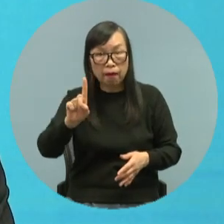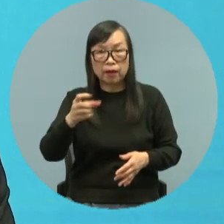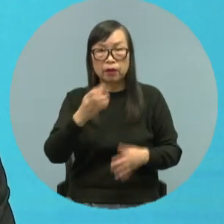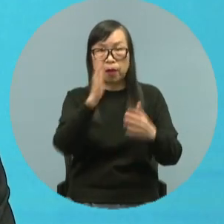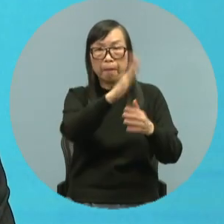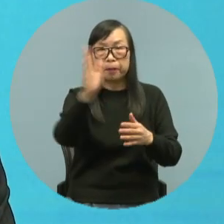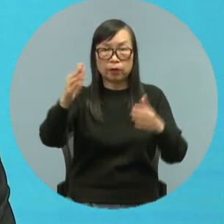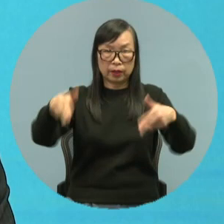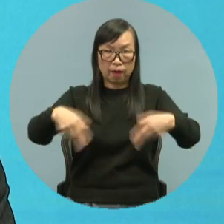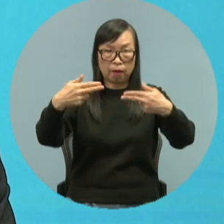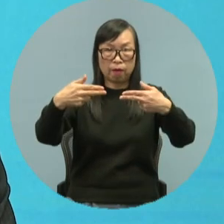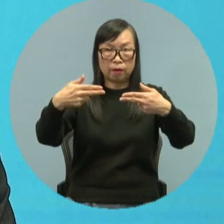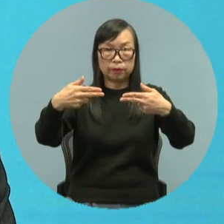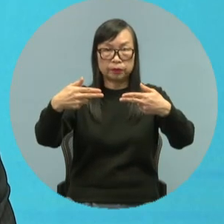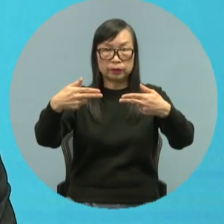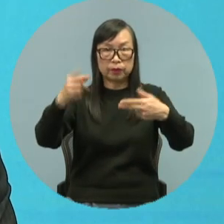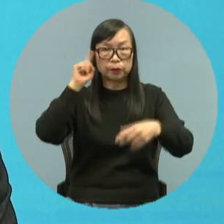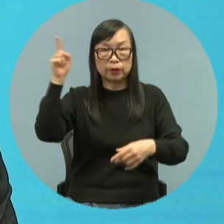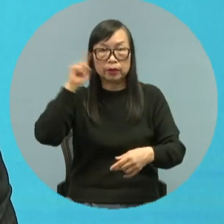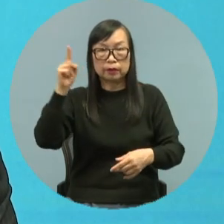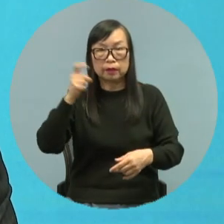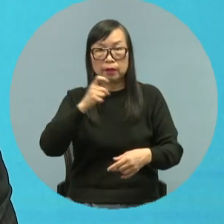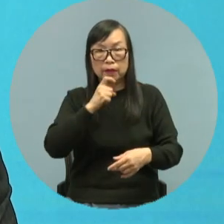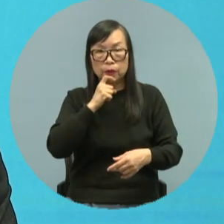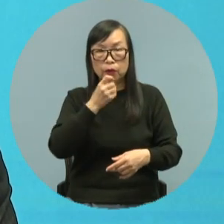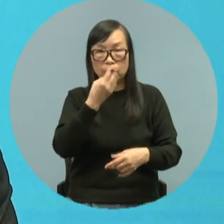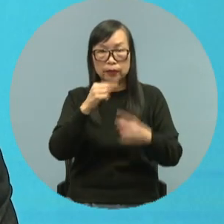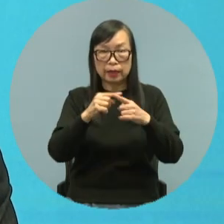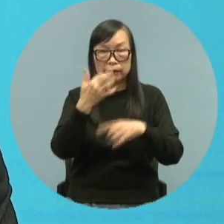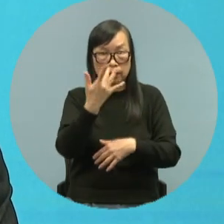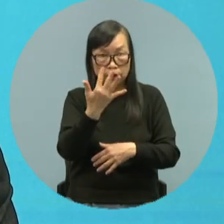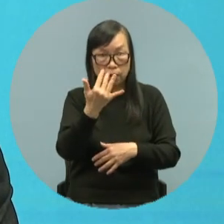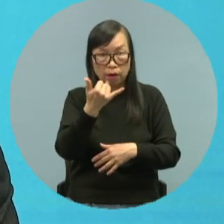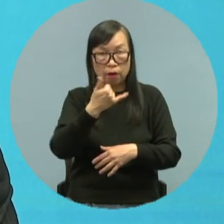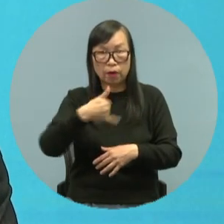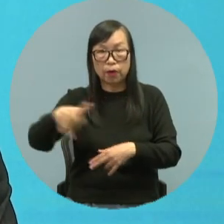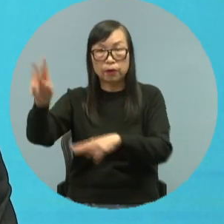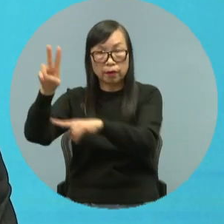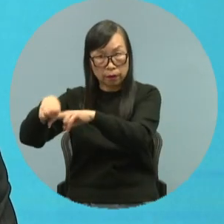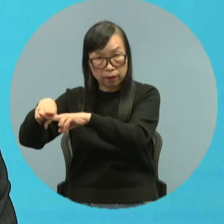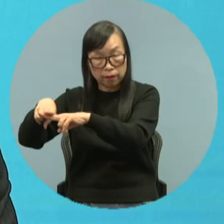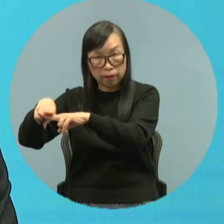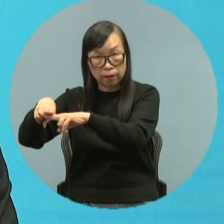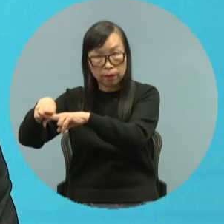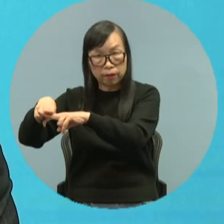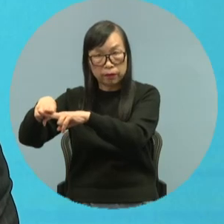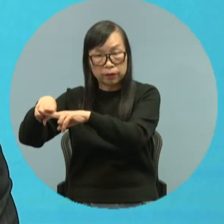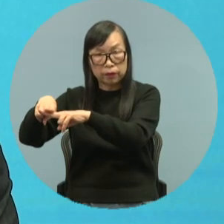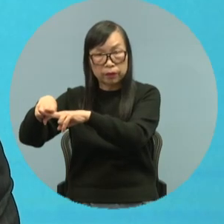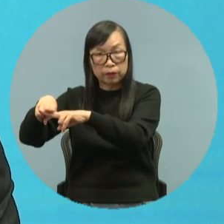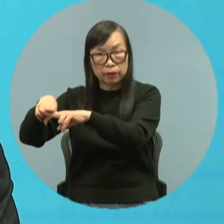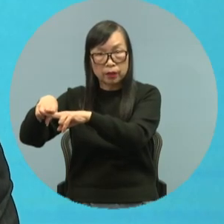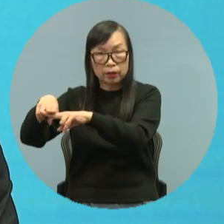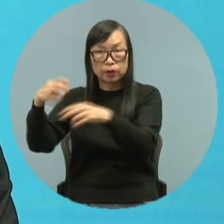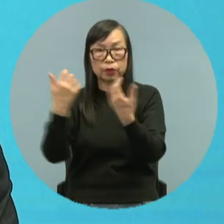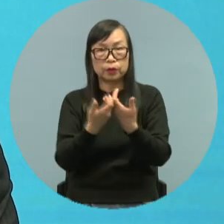同的口岸每日能夠有多少個港人可以北上進入內地呢？這